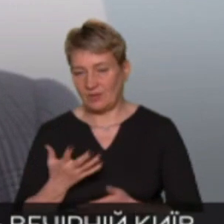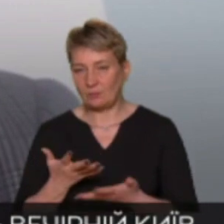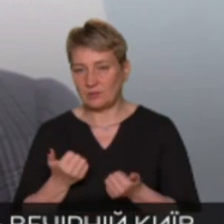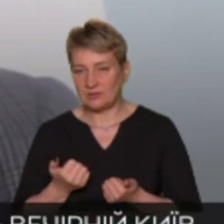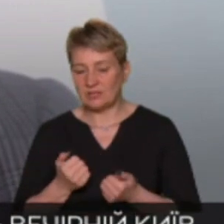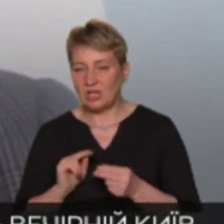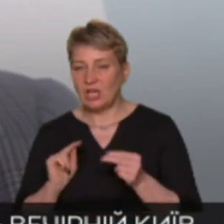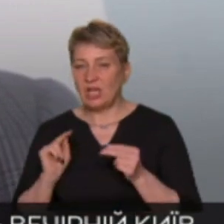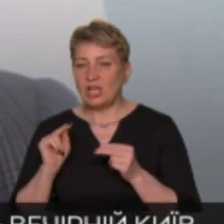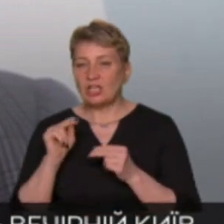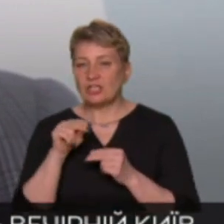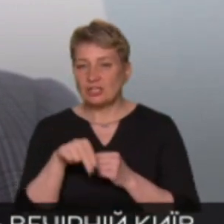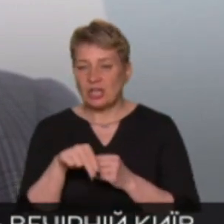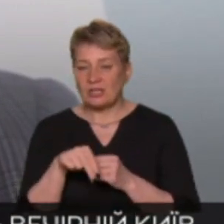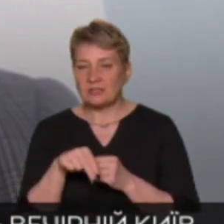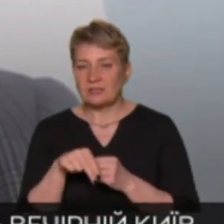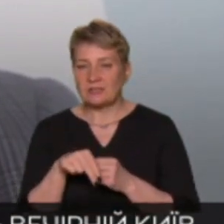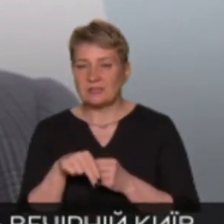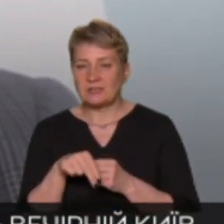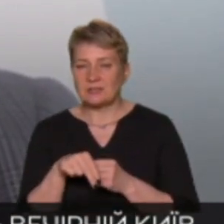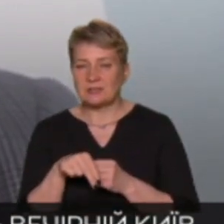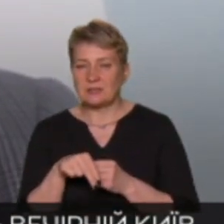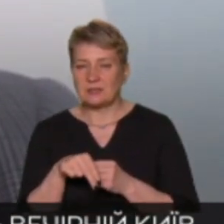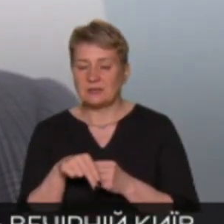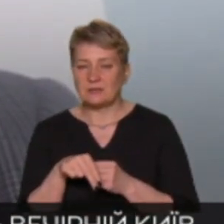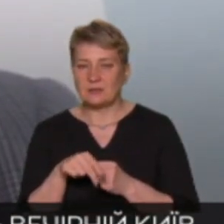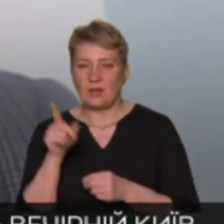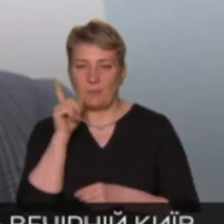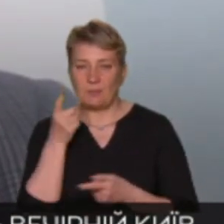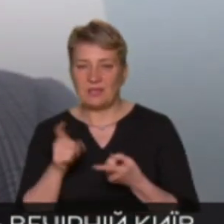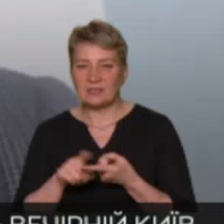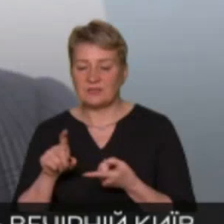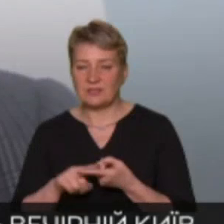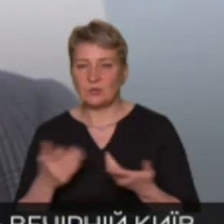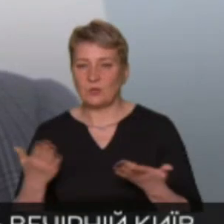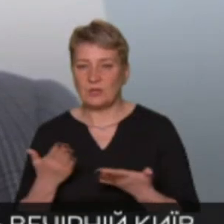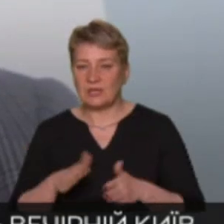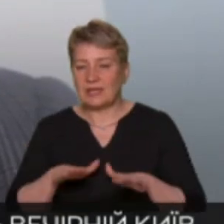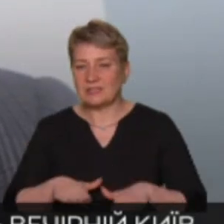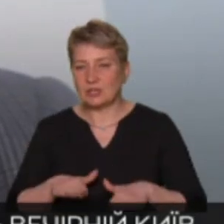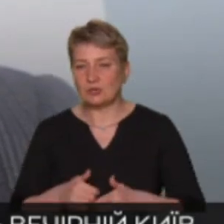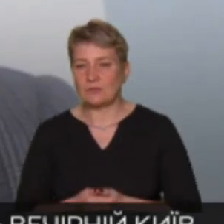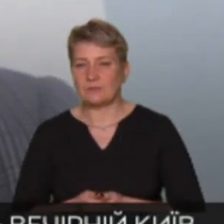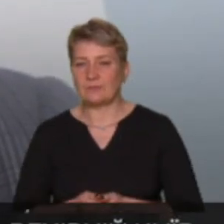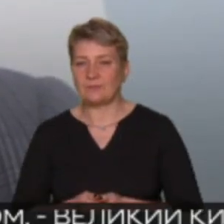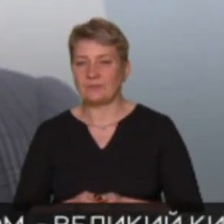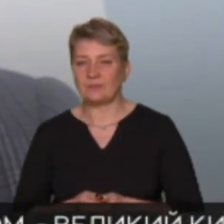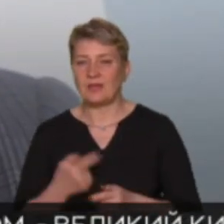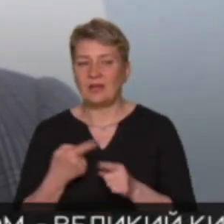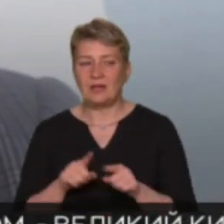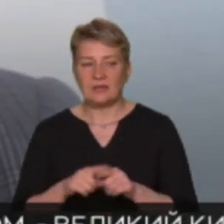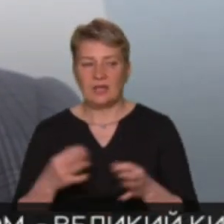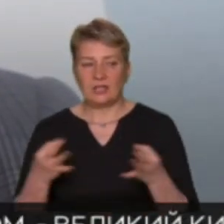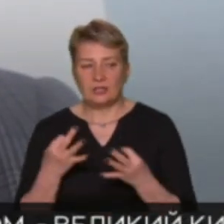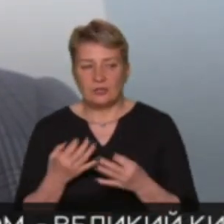через оті от станції мобільного зв'язку, які там розташовані. Тобто, це так, нічого